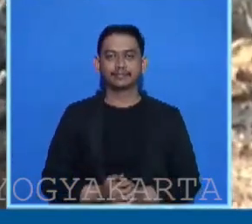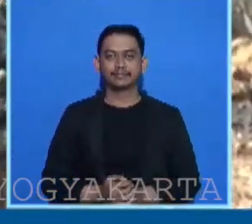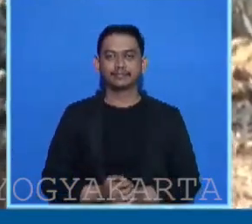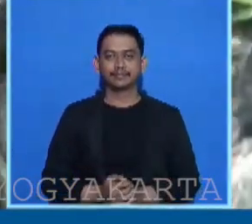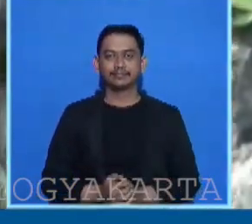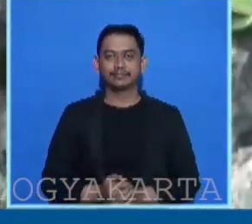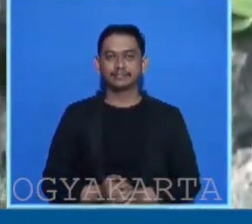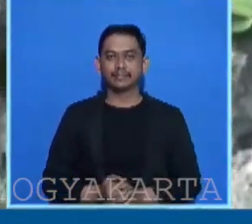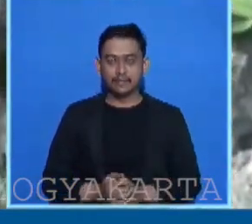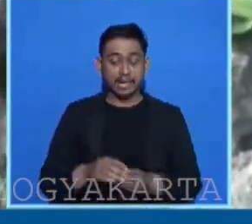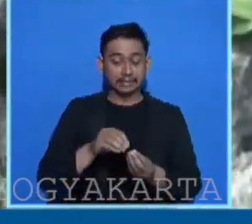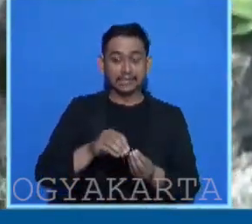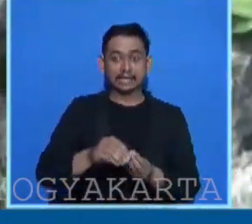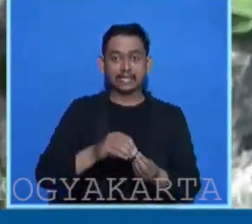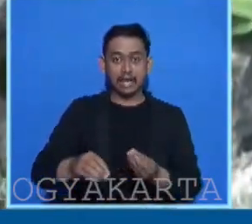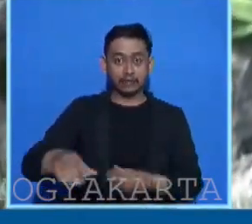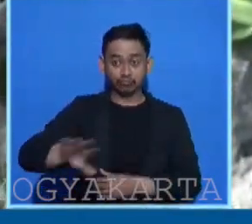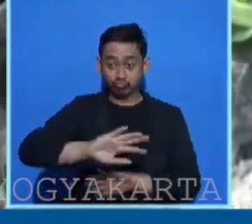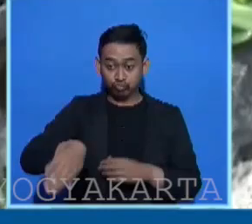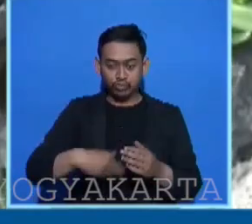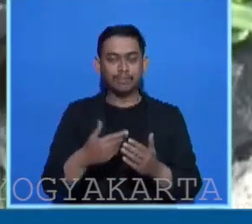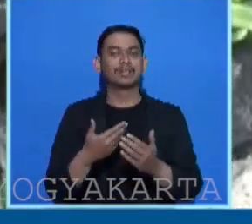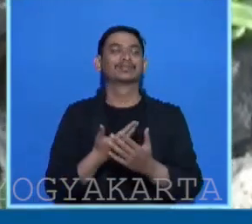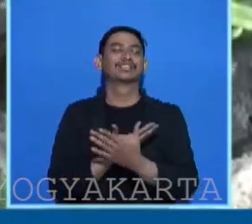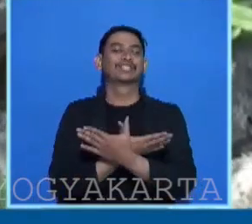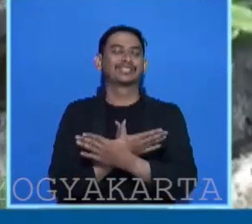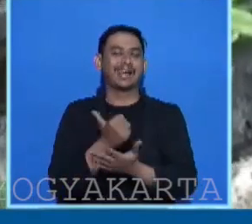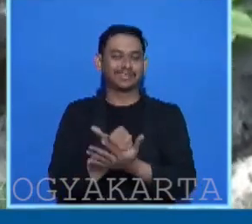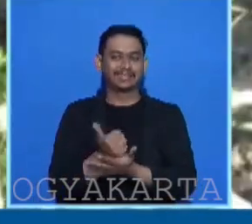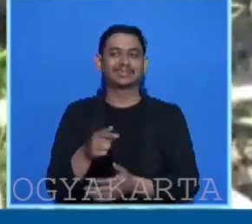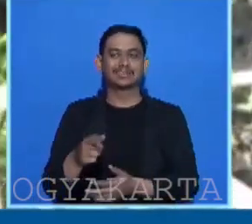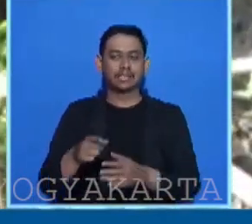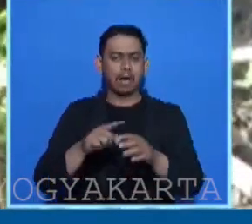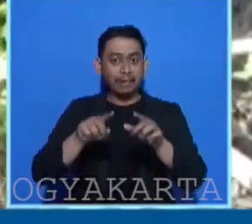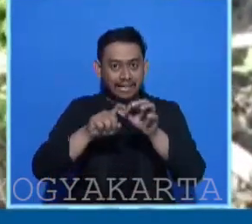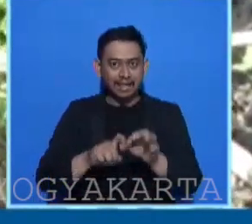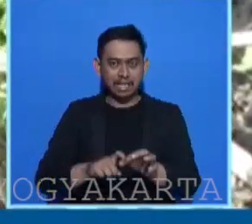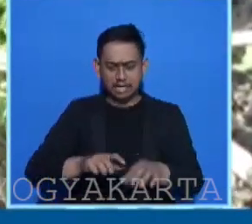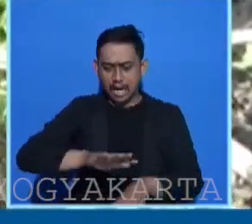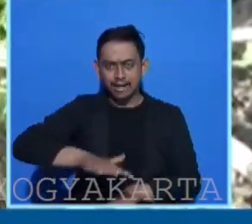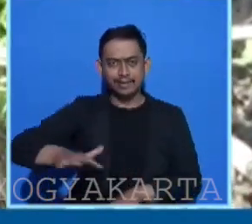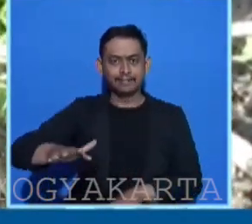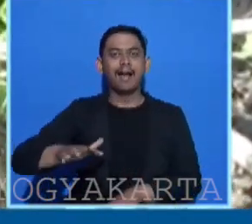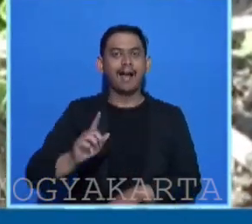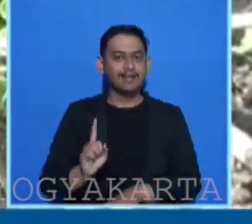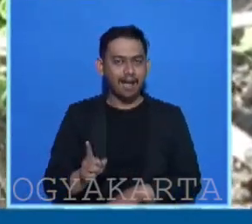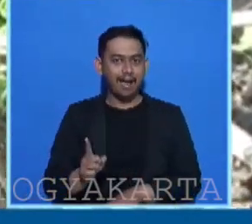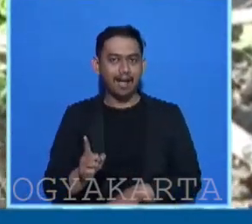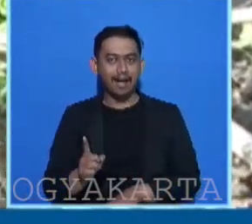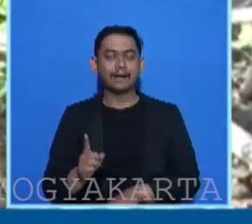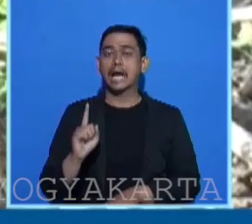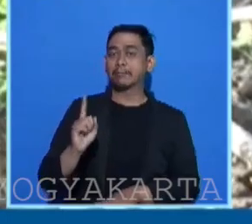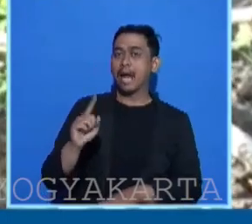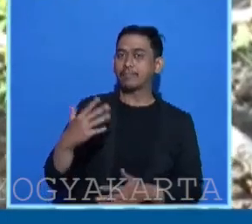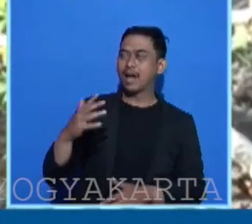Kabupaten Gunung Kidul sering Kidul gumantung sangat kalian pasudiantoyo irigasi prami Lombok dan mayban menawi blobot ing